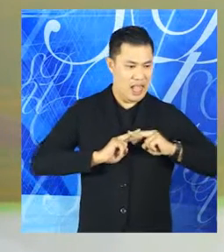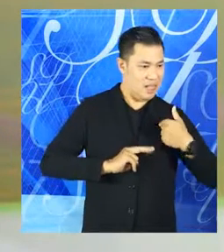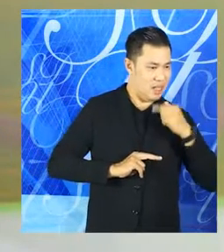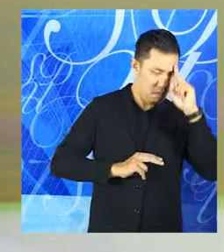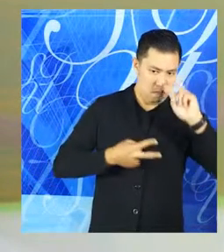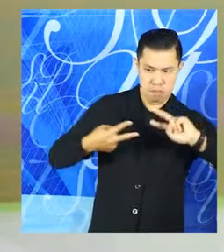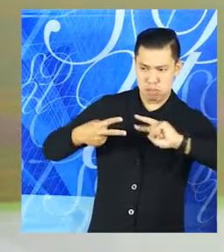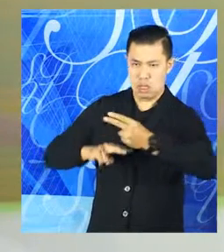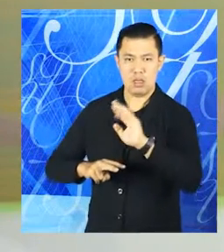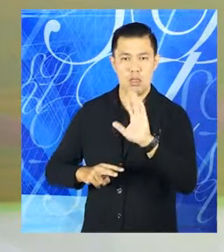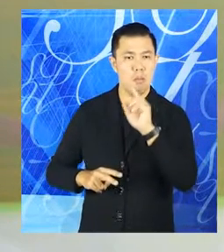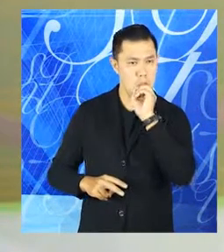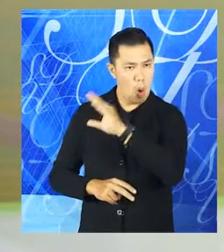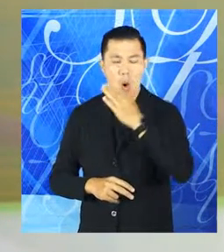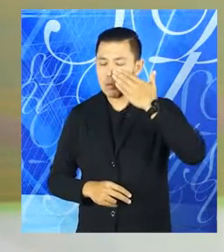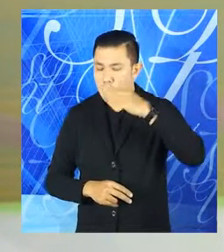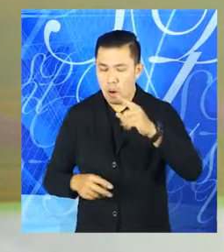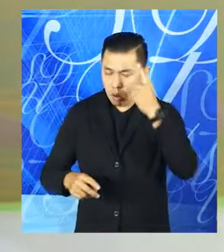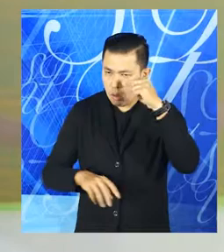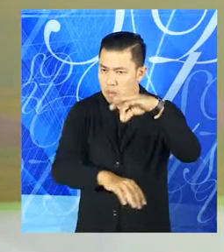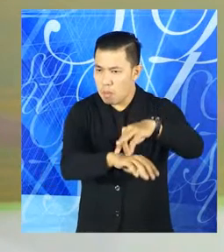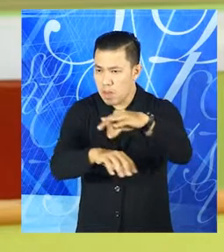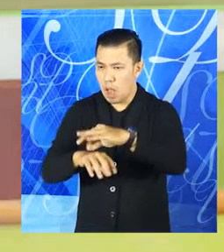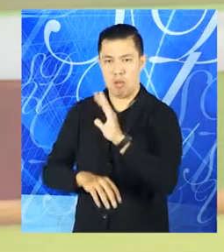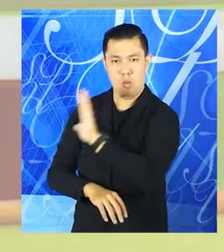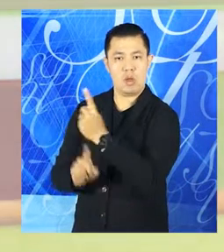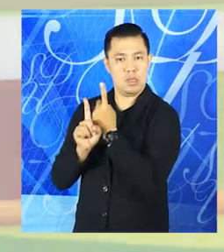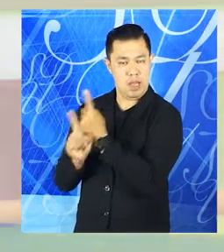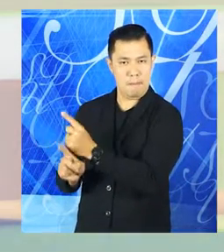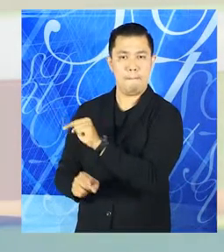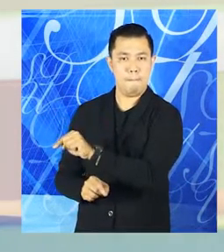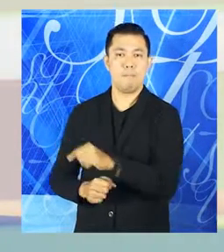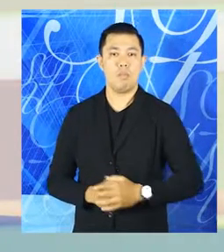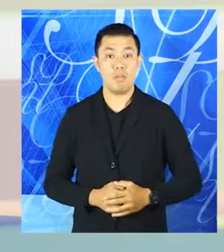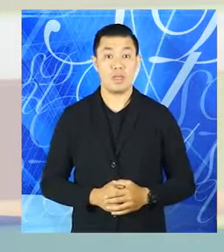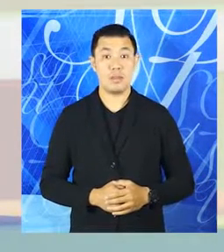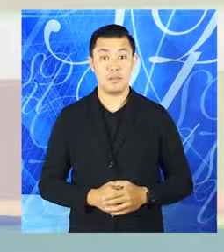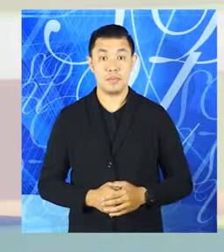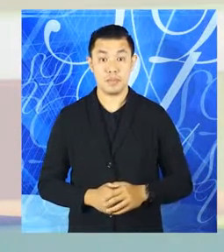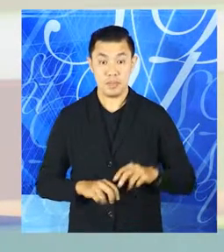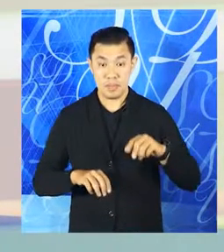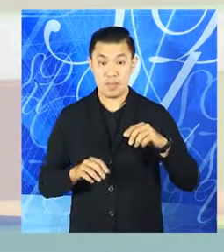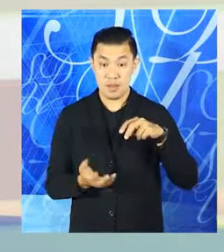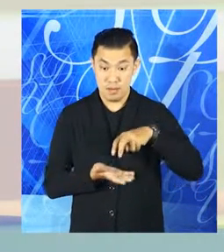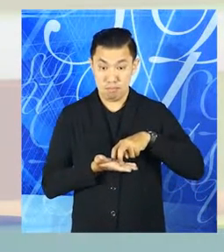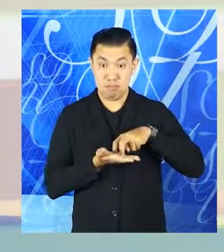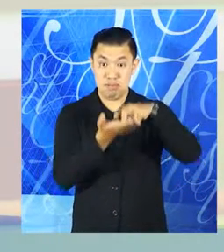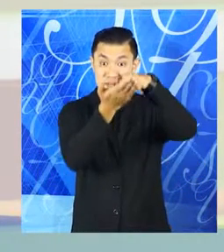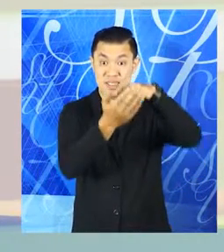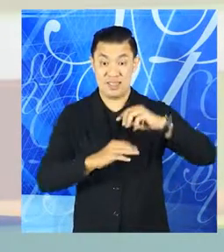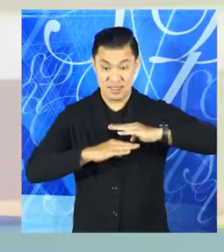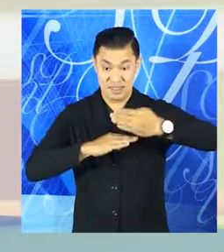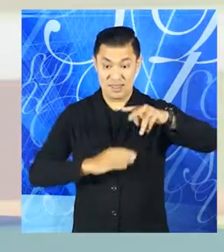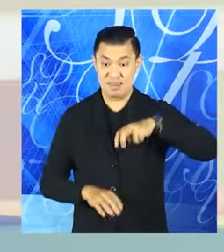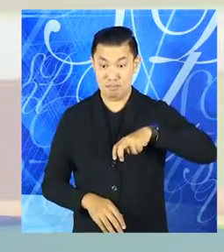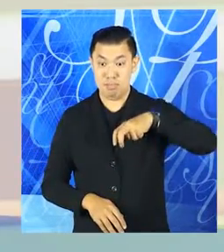หลืออาจทำให้สับสนได้ต่อไปเป็นการขึ้นบันไดเลื่อนผู้นำทางและคน